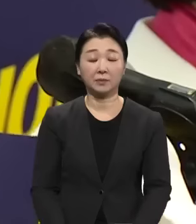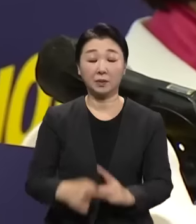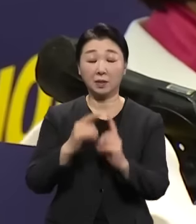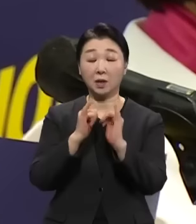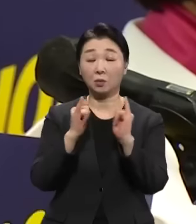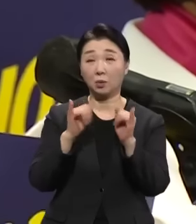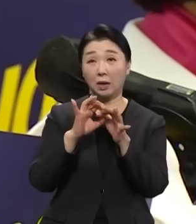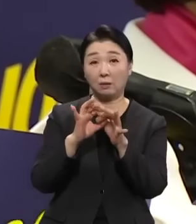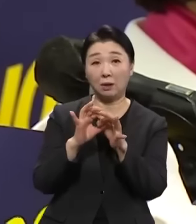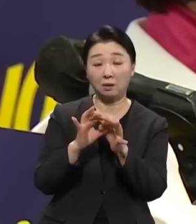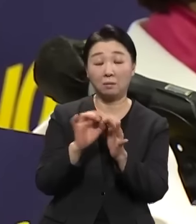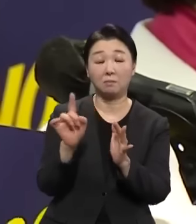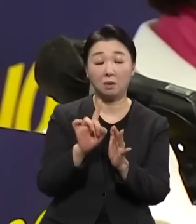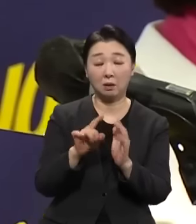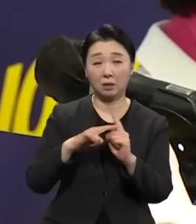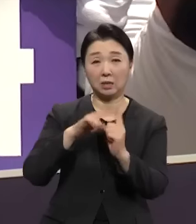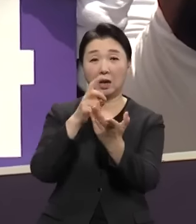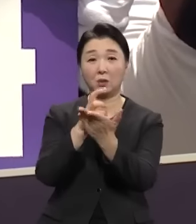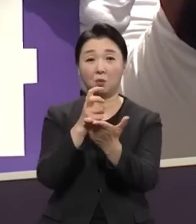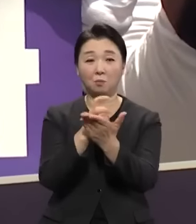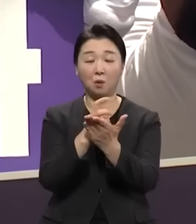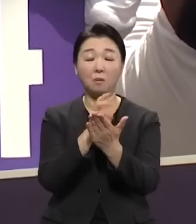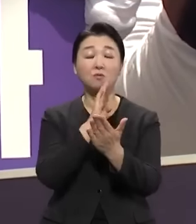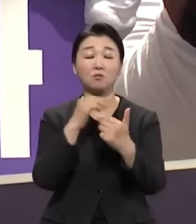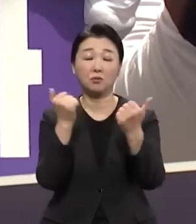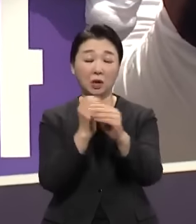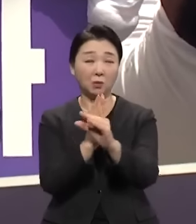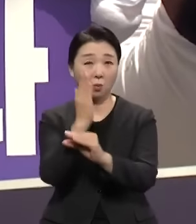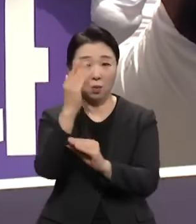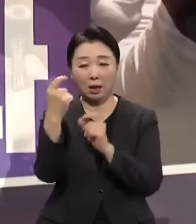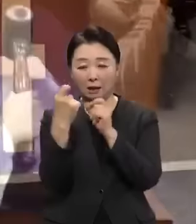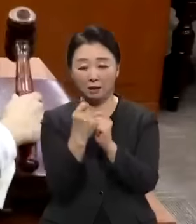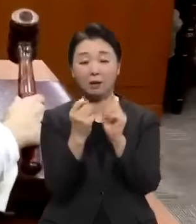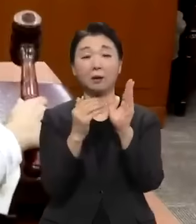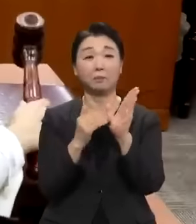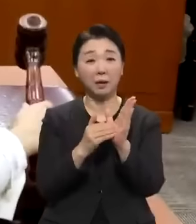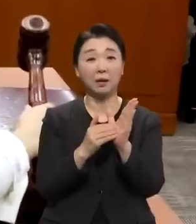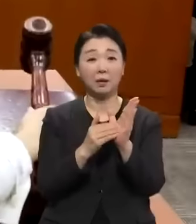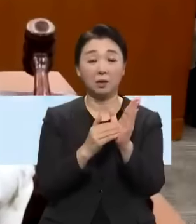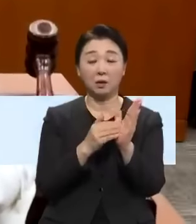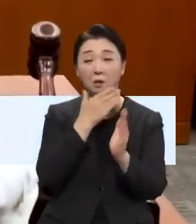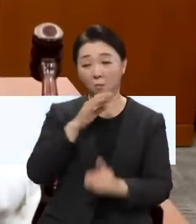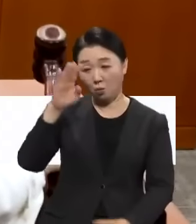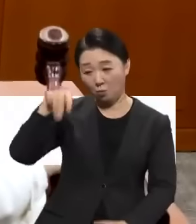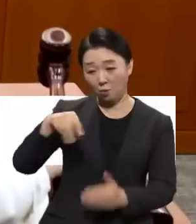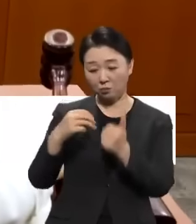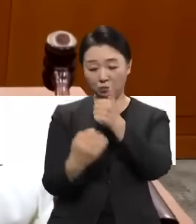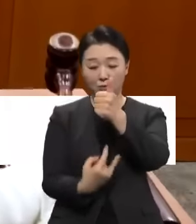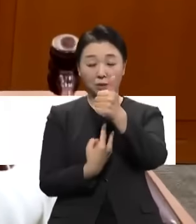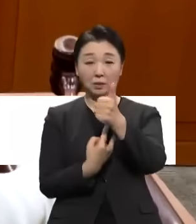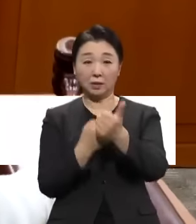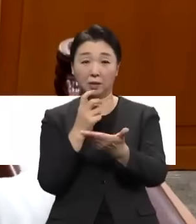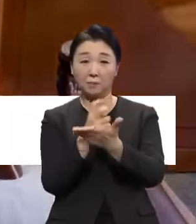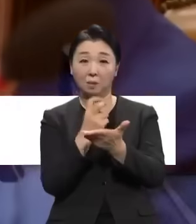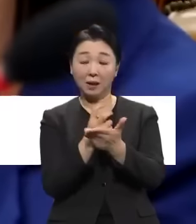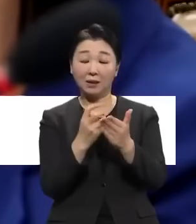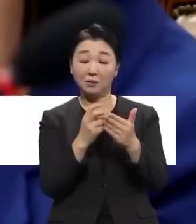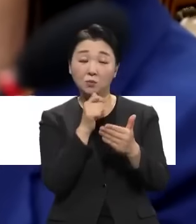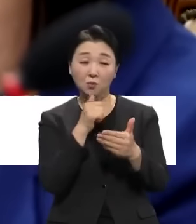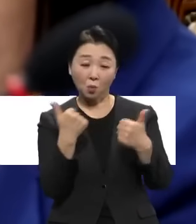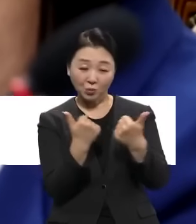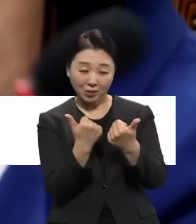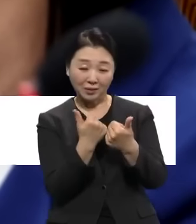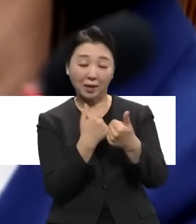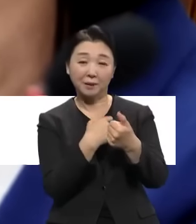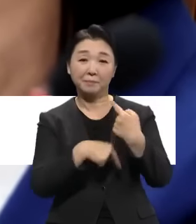간호법 국회 문턱을 넘을 준비를 마쳤습니다 국회 보건복지위원회가 어젯밤 법심 소위원회를 열고